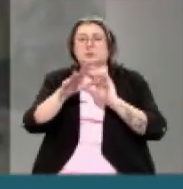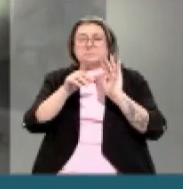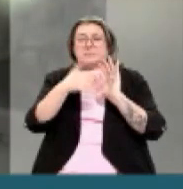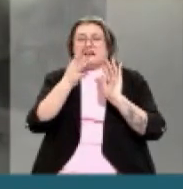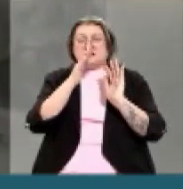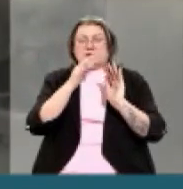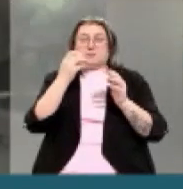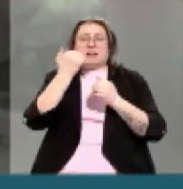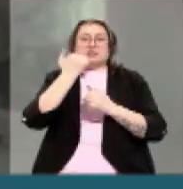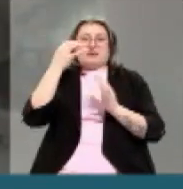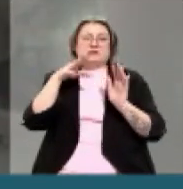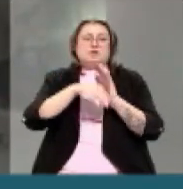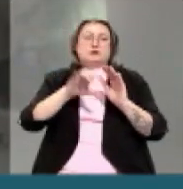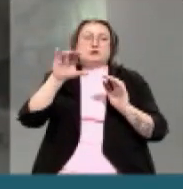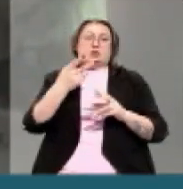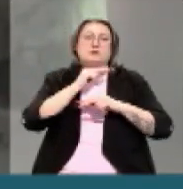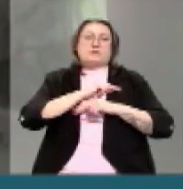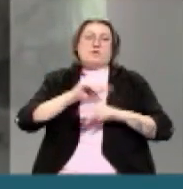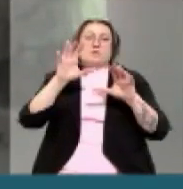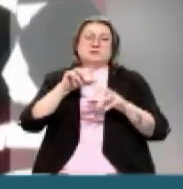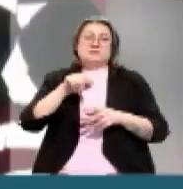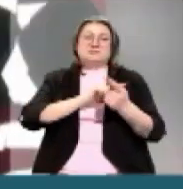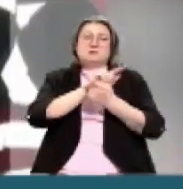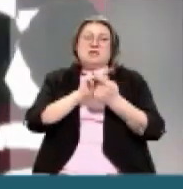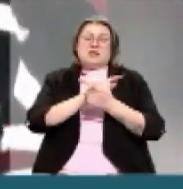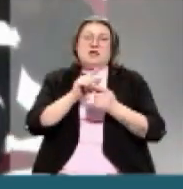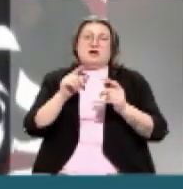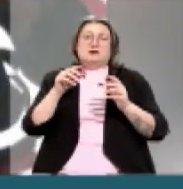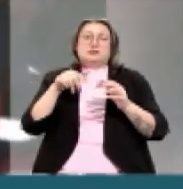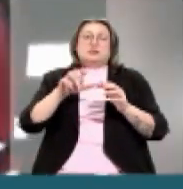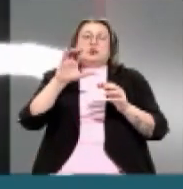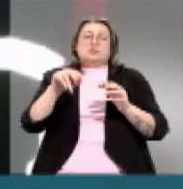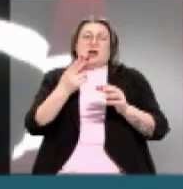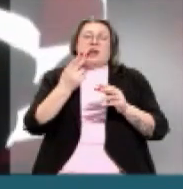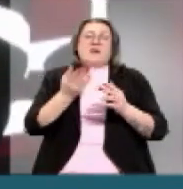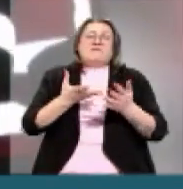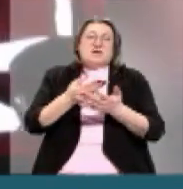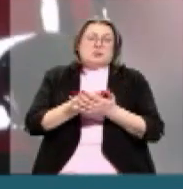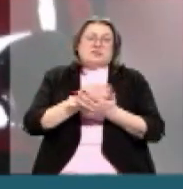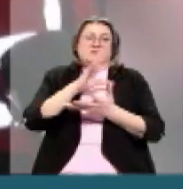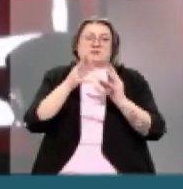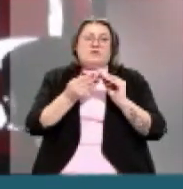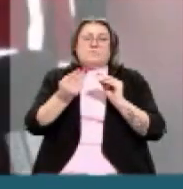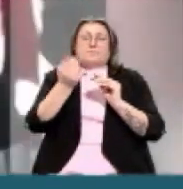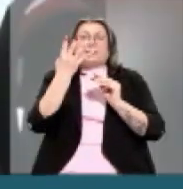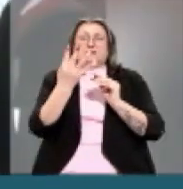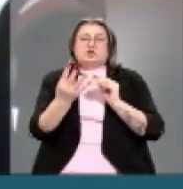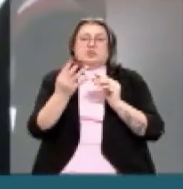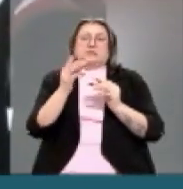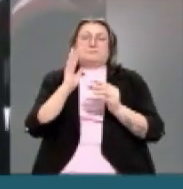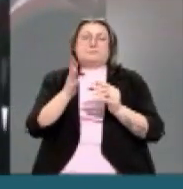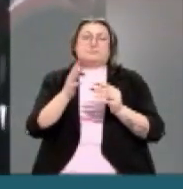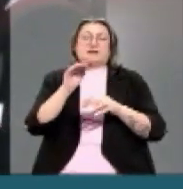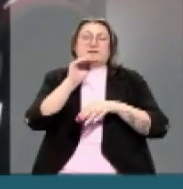Благодаря внесенным в социальный и трудовой кодексы изменениям вводится социальная выплата. Всего выплат 4. Они